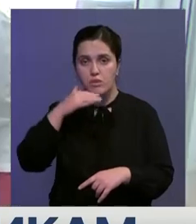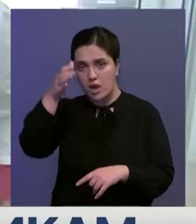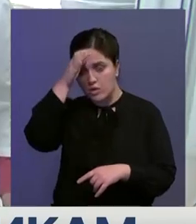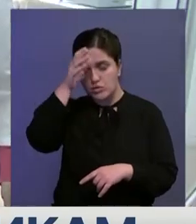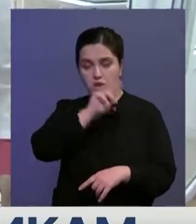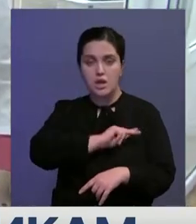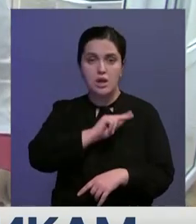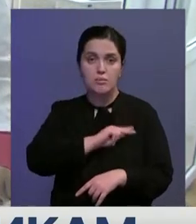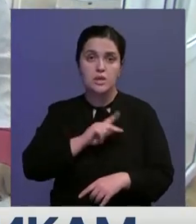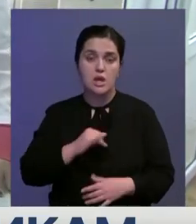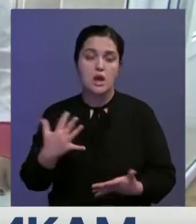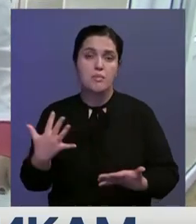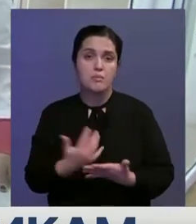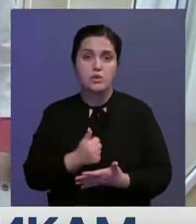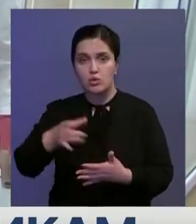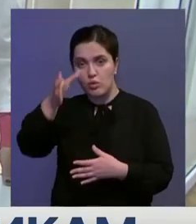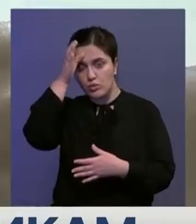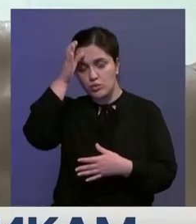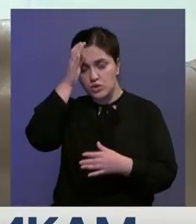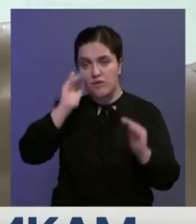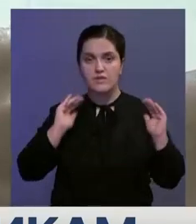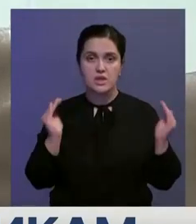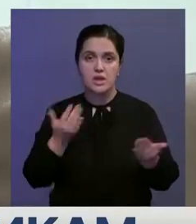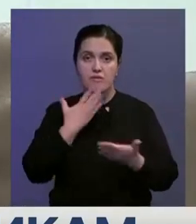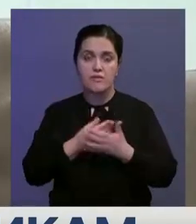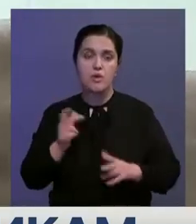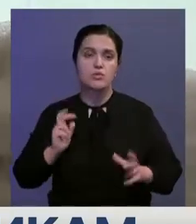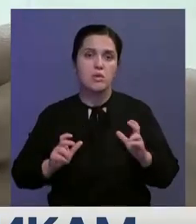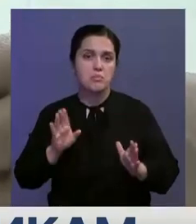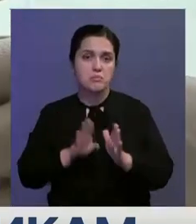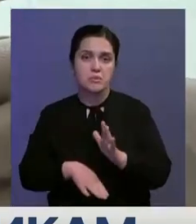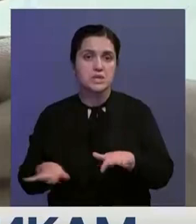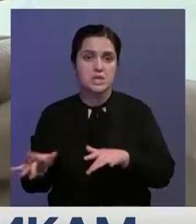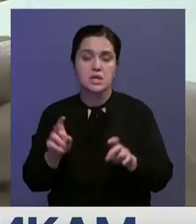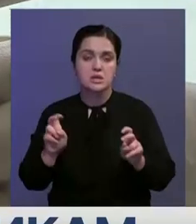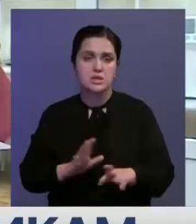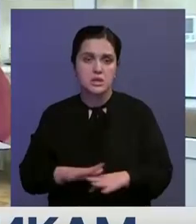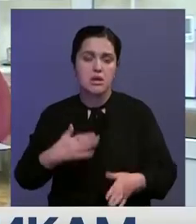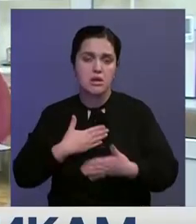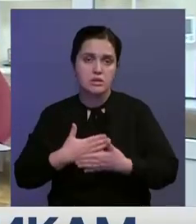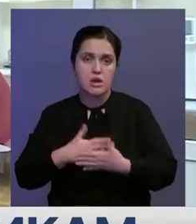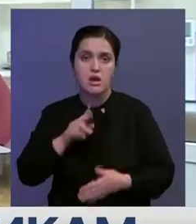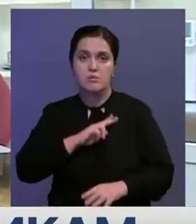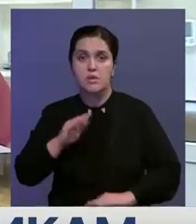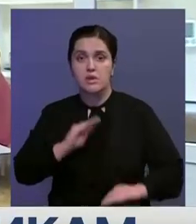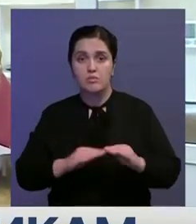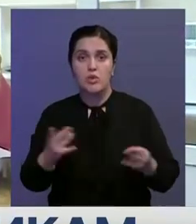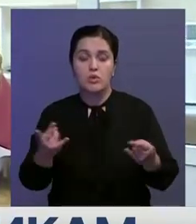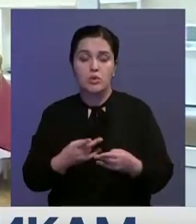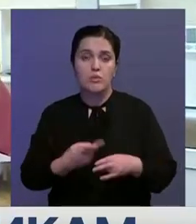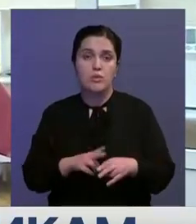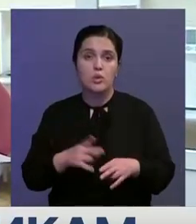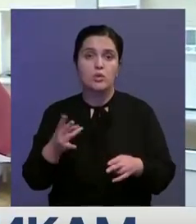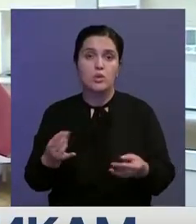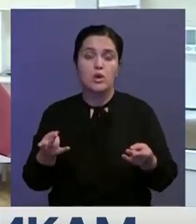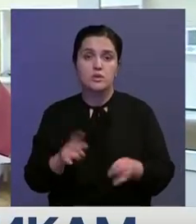работы. Вот и получается, что ученые в стенах своих университетов без дела не сидят и сами создают очень актуальную на сегодня продукцию, но